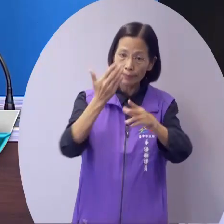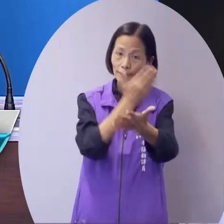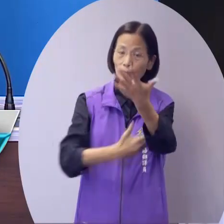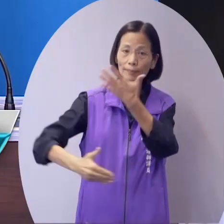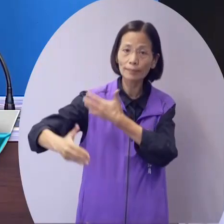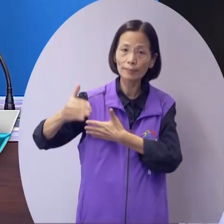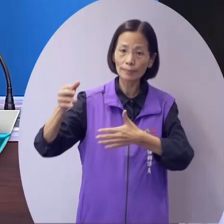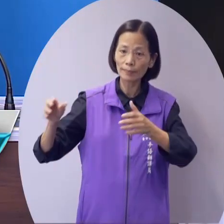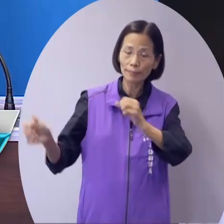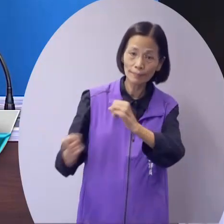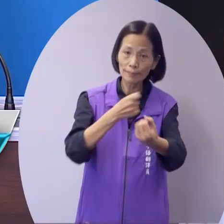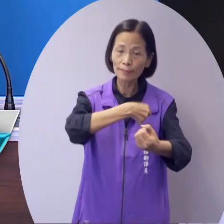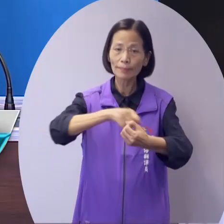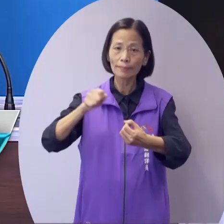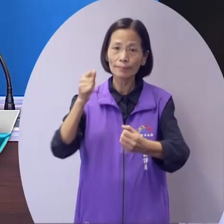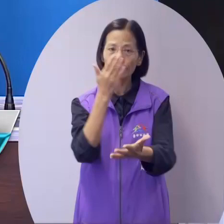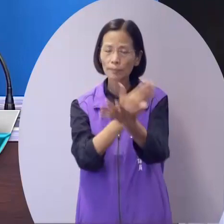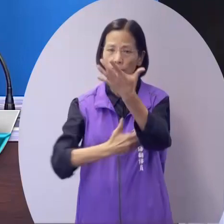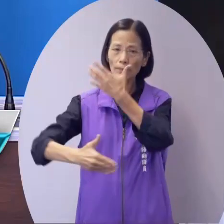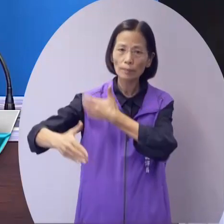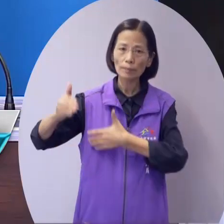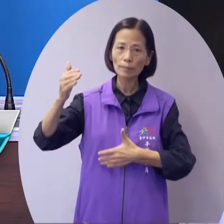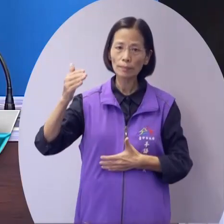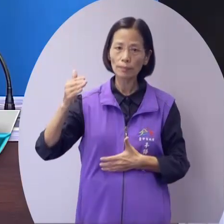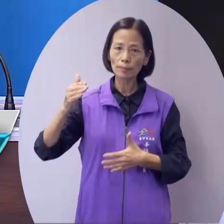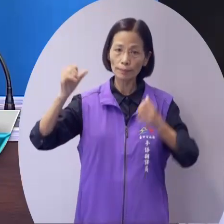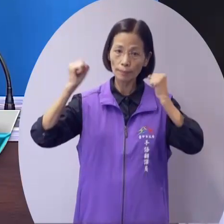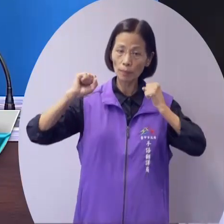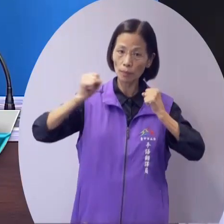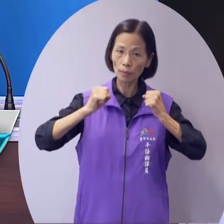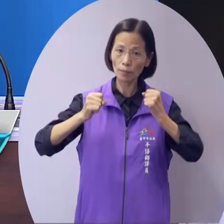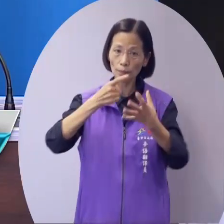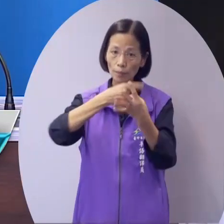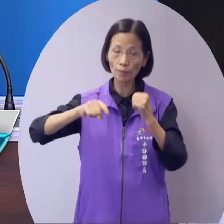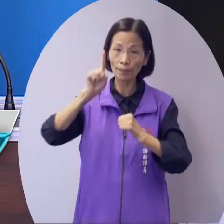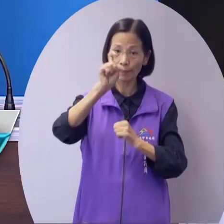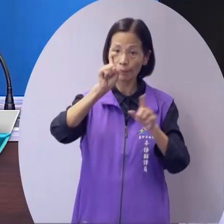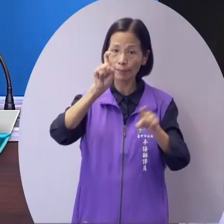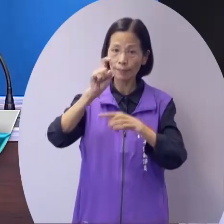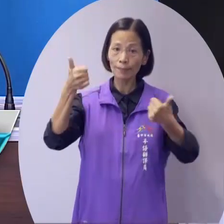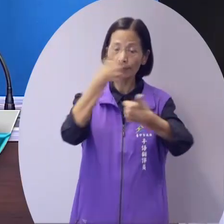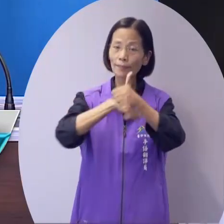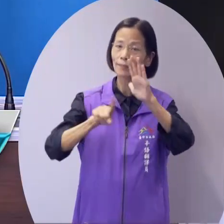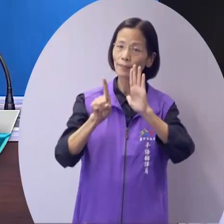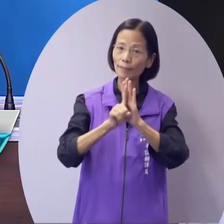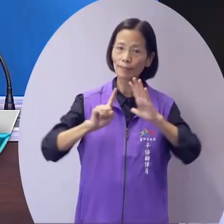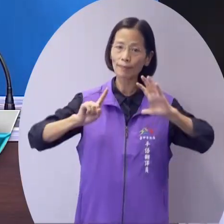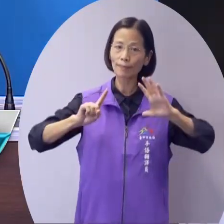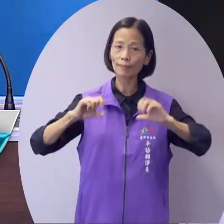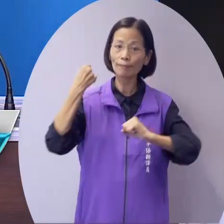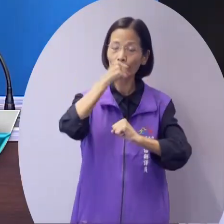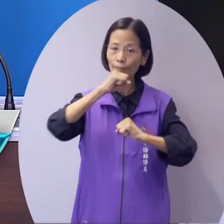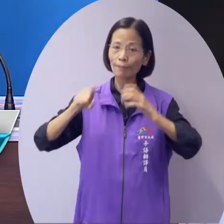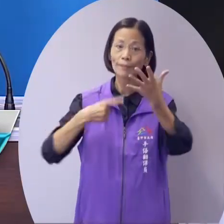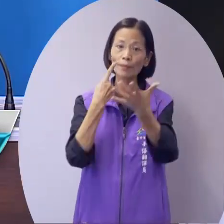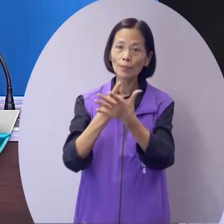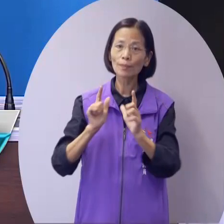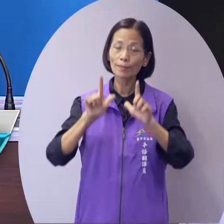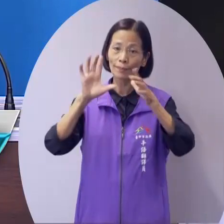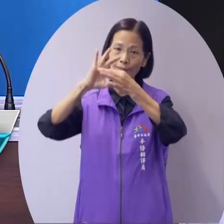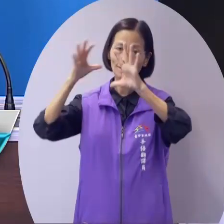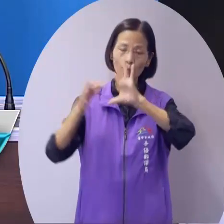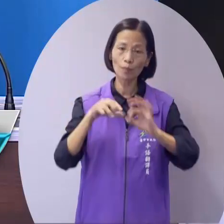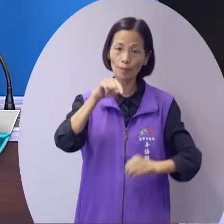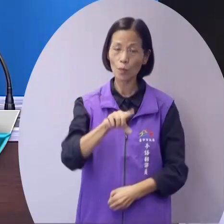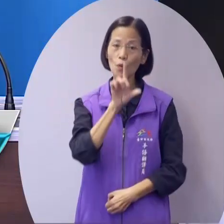宇、支障健力林雅璇哈，那有十位的选手代表国家这个参与，他们都是我们台